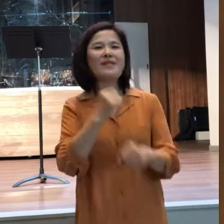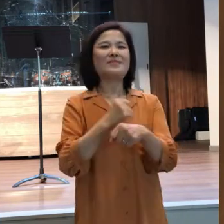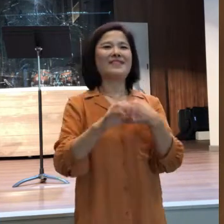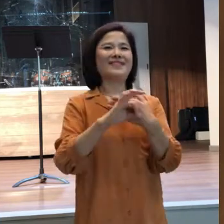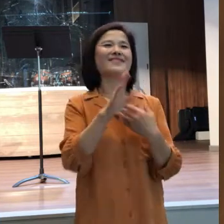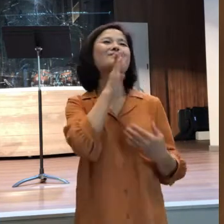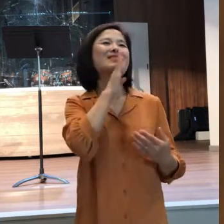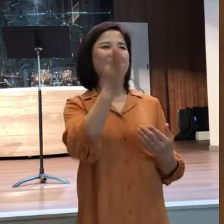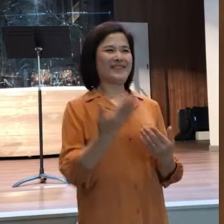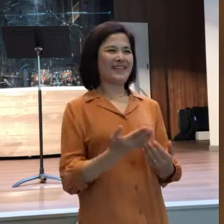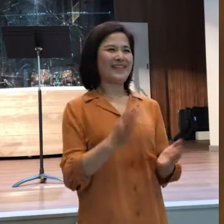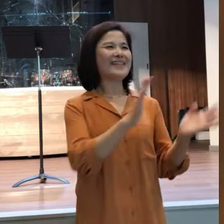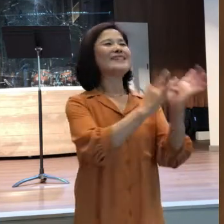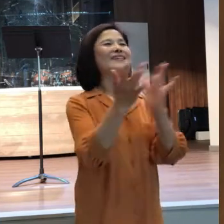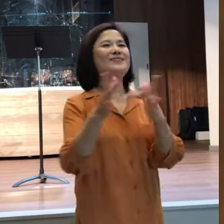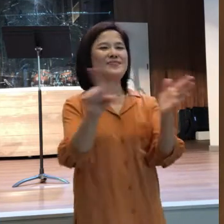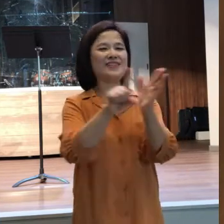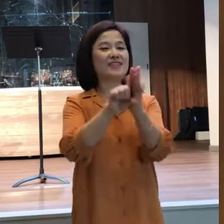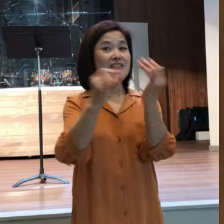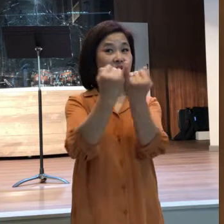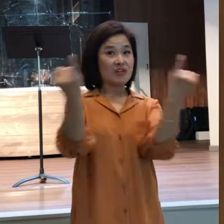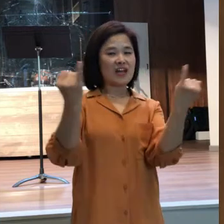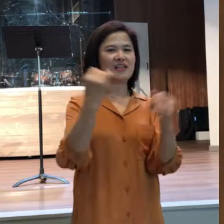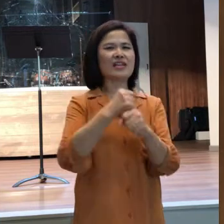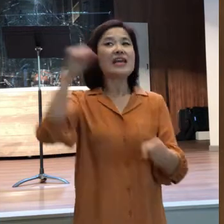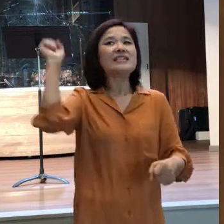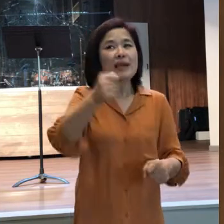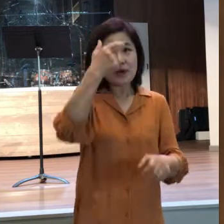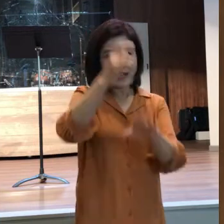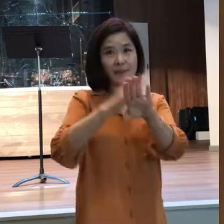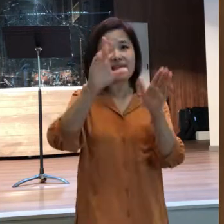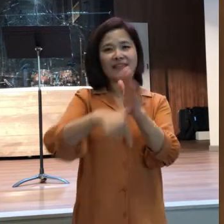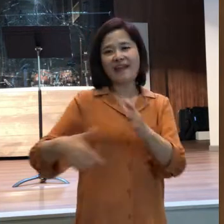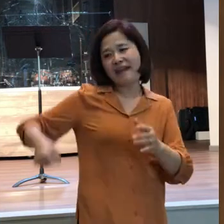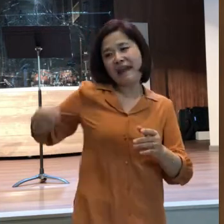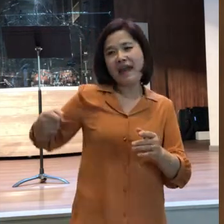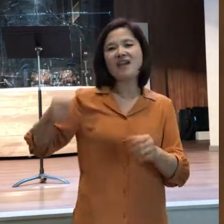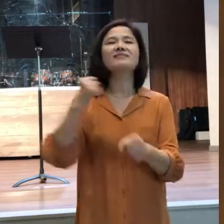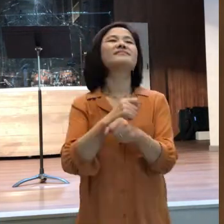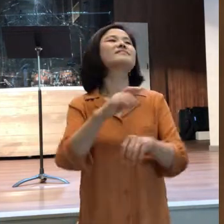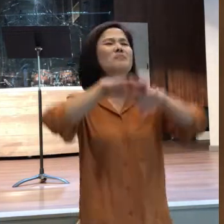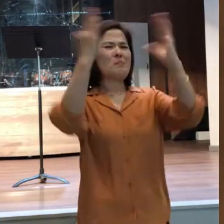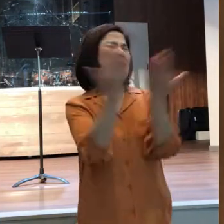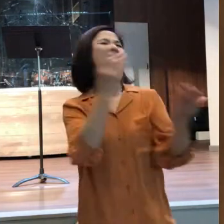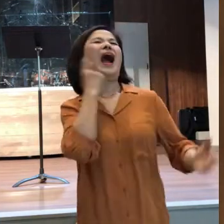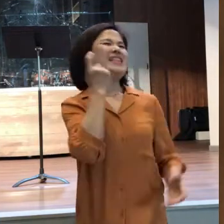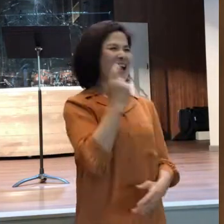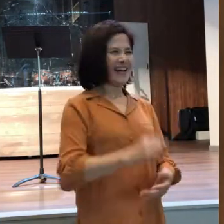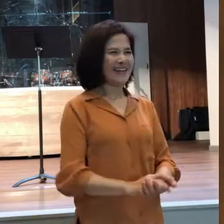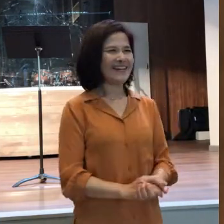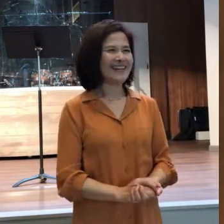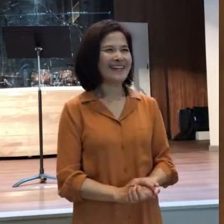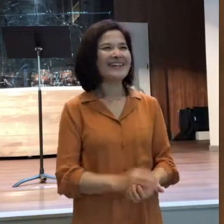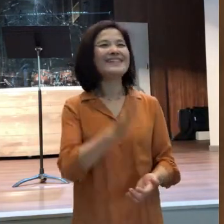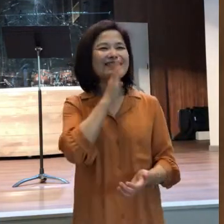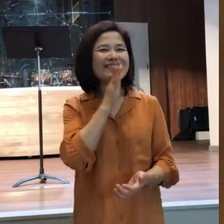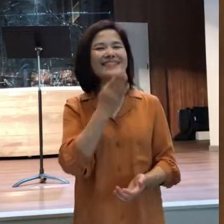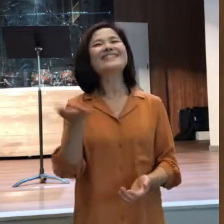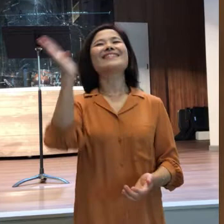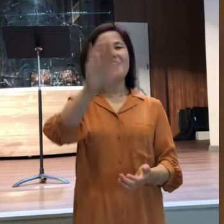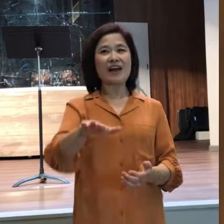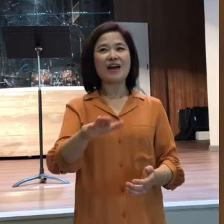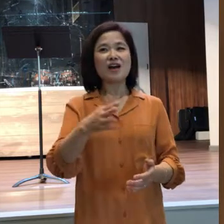특별히 예수 믿는 여성도들이 새벽 예배에 들고 나오는 핸드백은 다 짝퉁입니다.